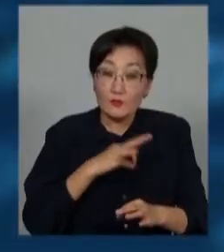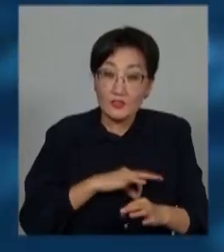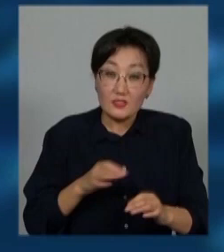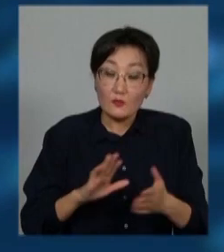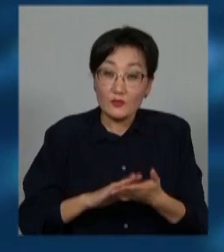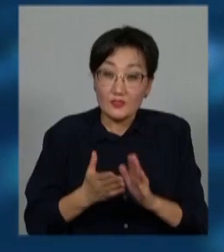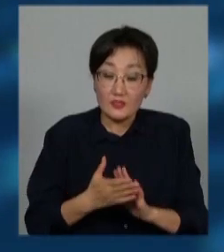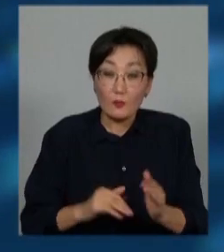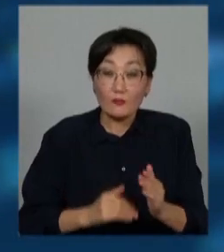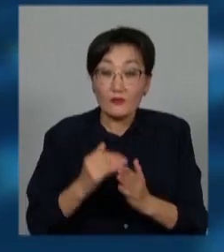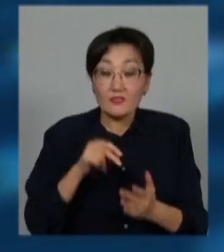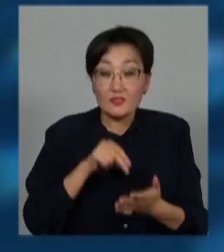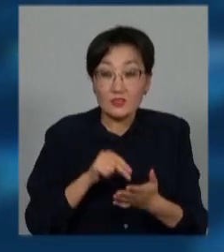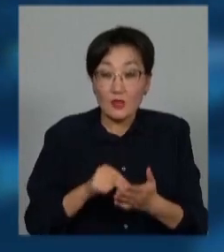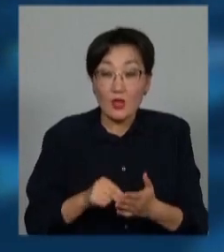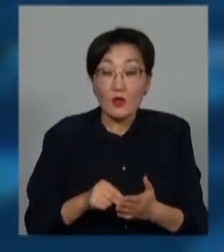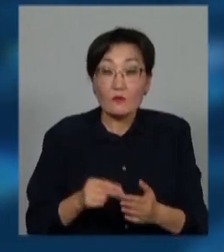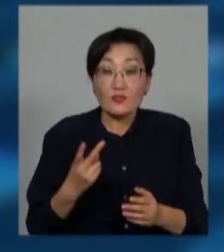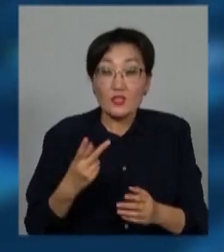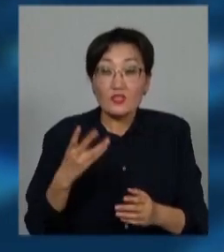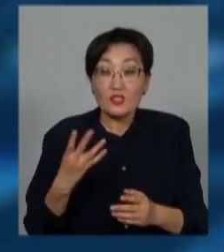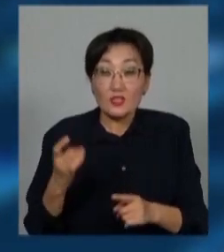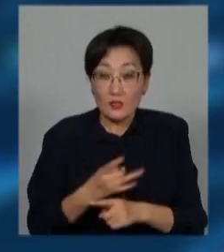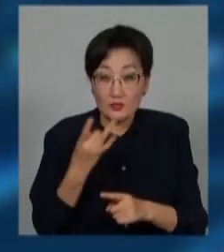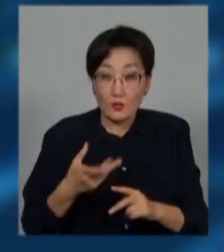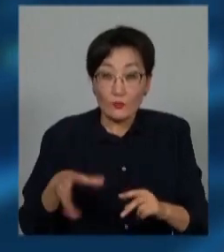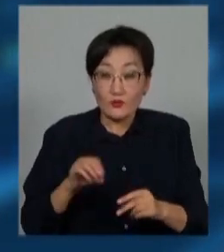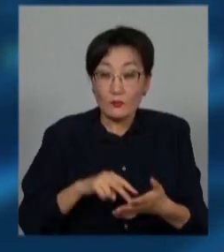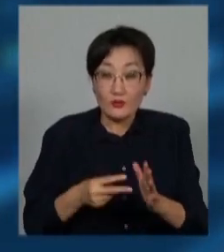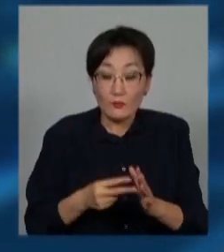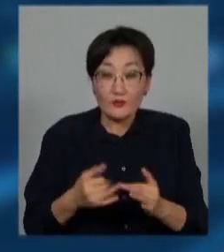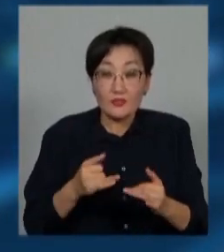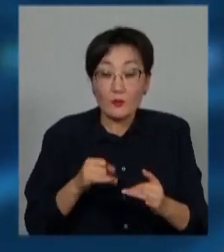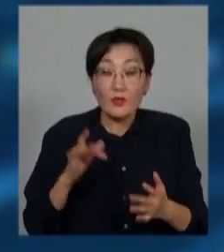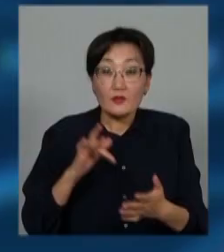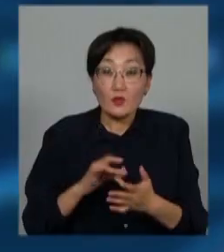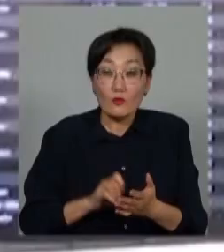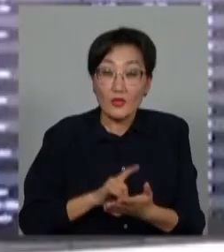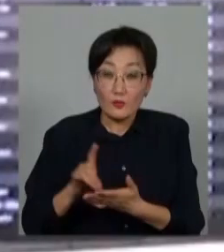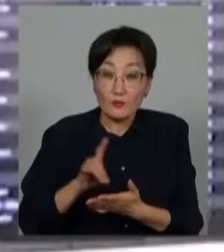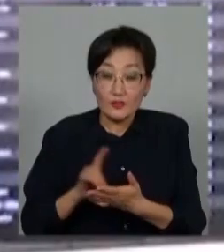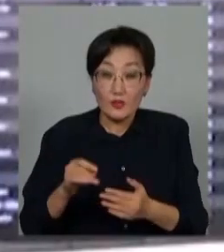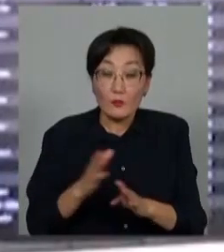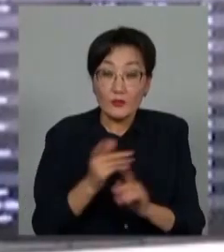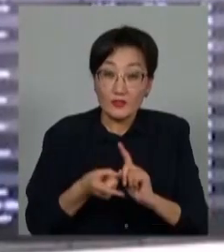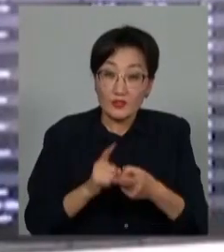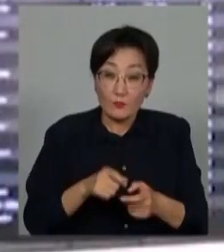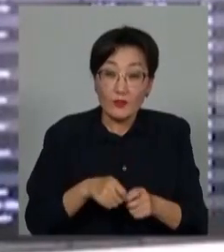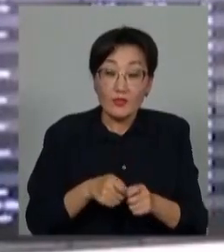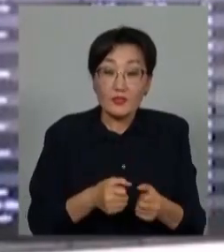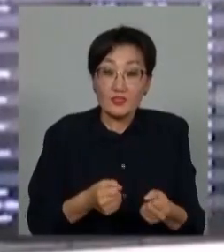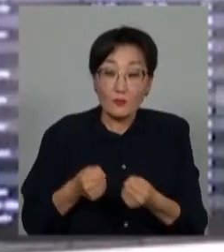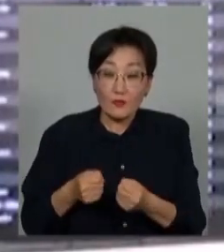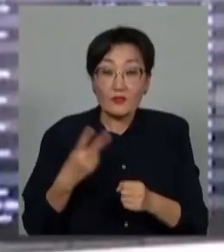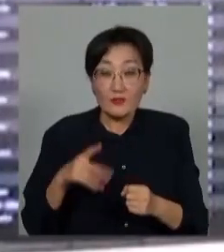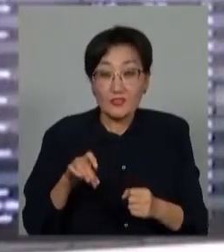воспользовались ситуацией и повысили тариф на проезд в 3-4 раза. Все не по плану пошло и в столичном аэропорту. Из-за непогоды задержались около